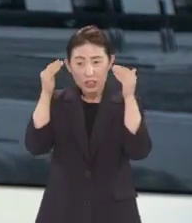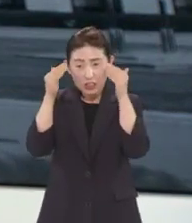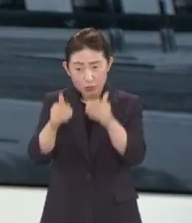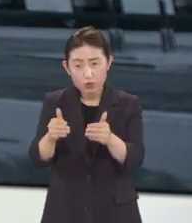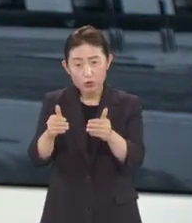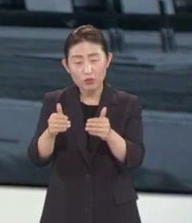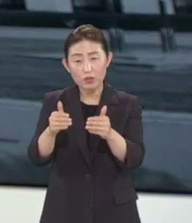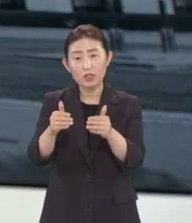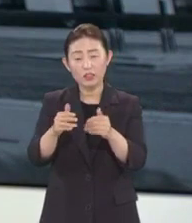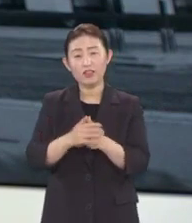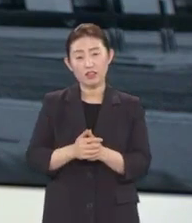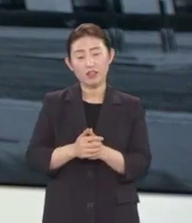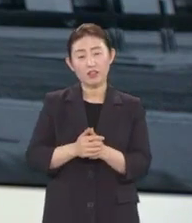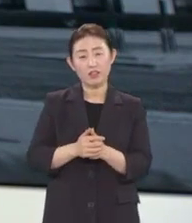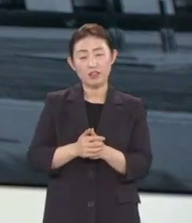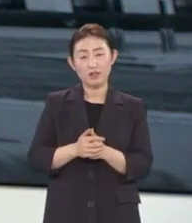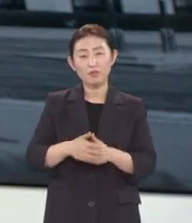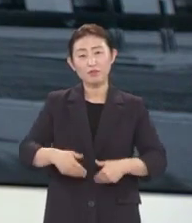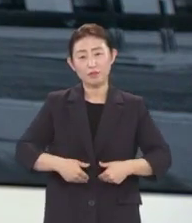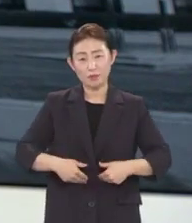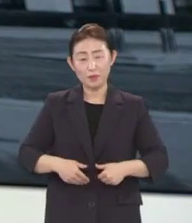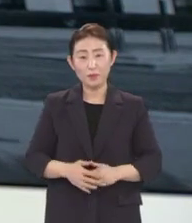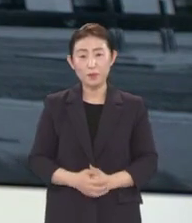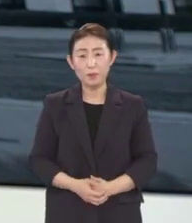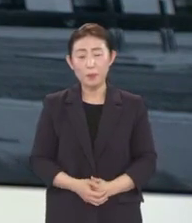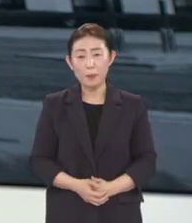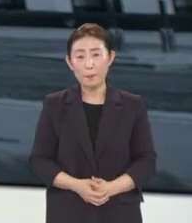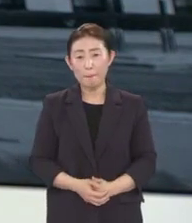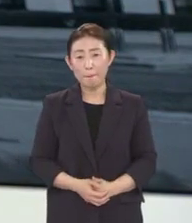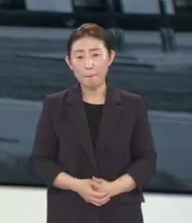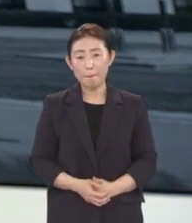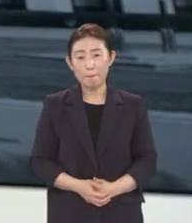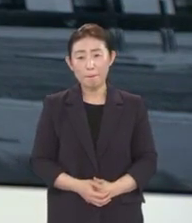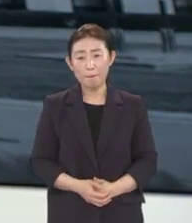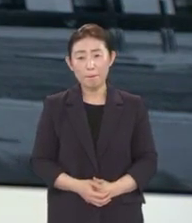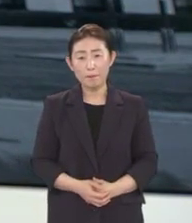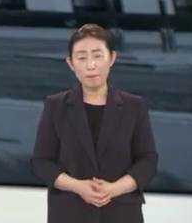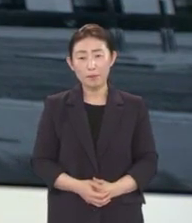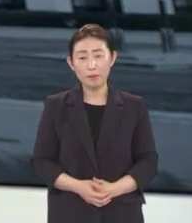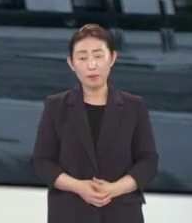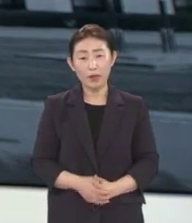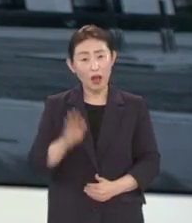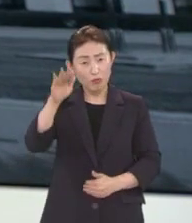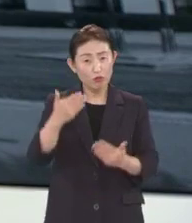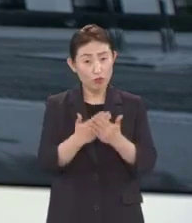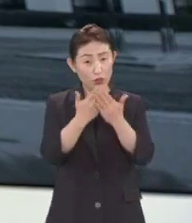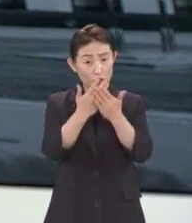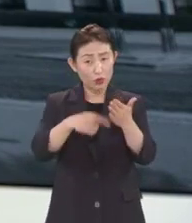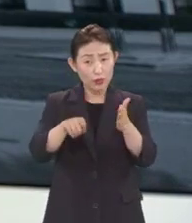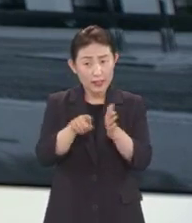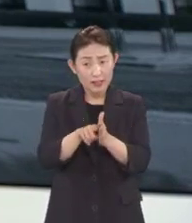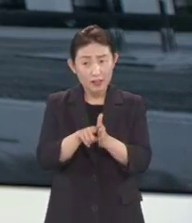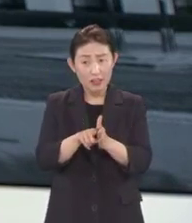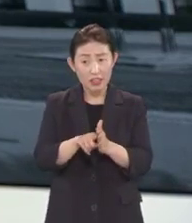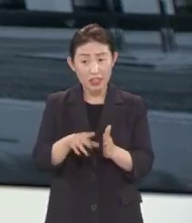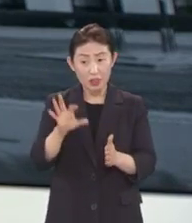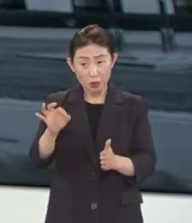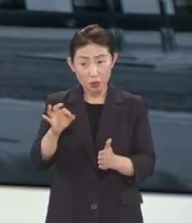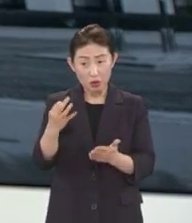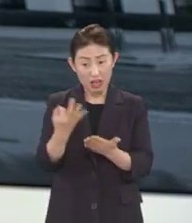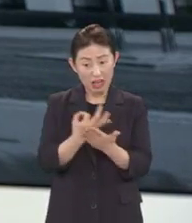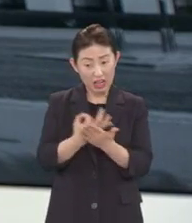운영 쪽에 좀 집중을 할 필요가 있다고 말씀드릴 수 있을 것 같습니다. 연구 현장 활성화를 위해서는 당장 돈이 되는 기술 개발도